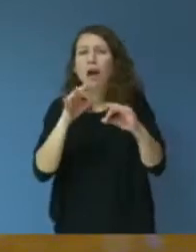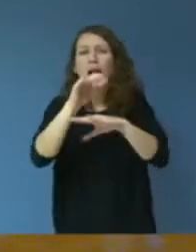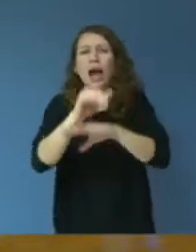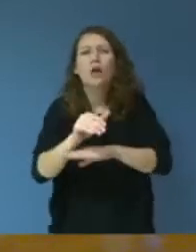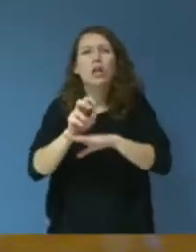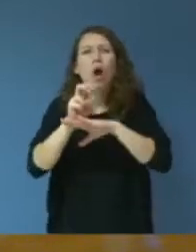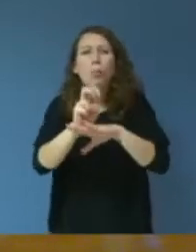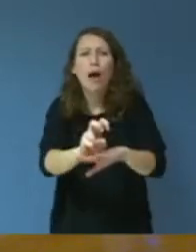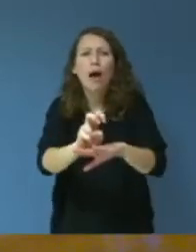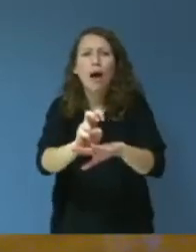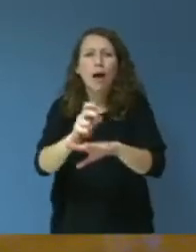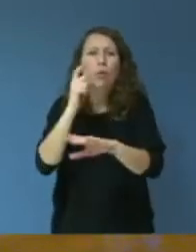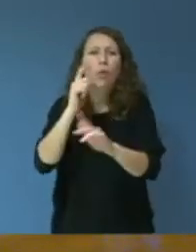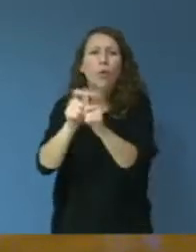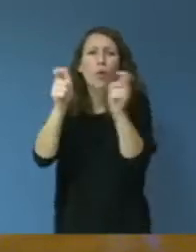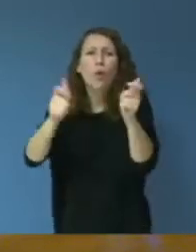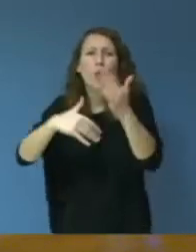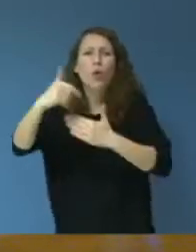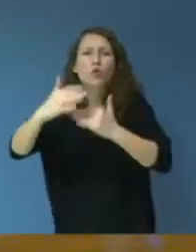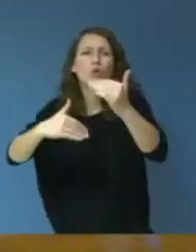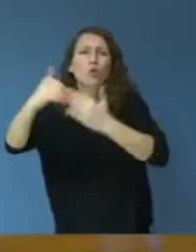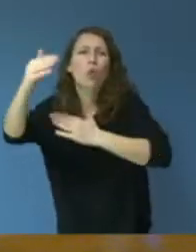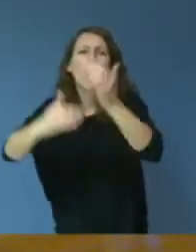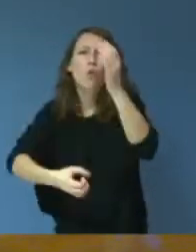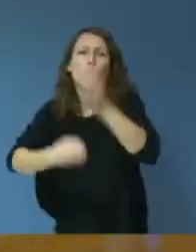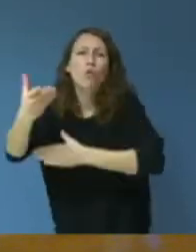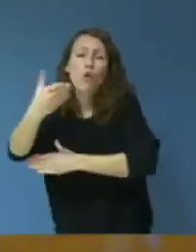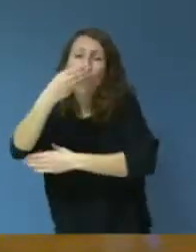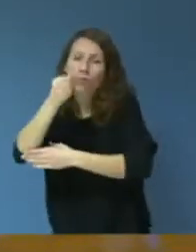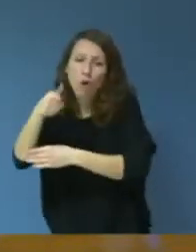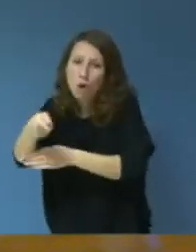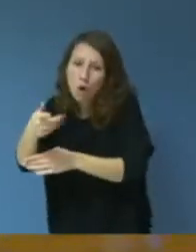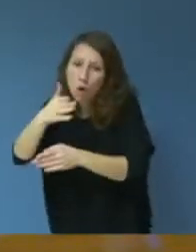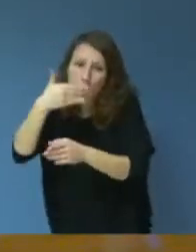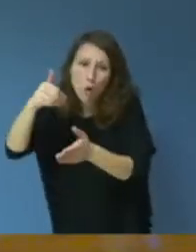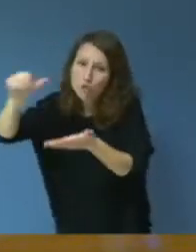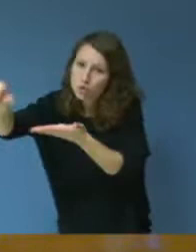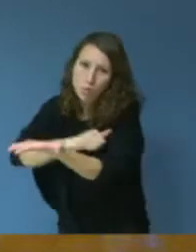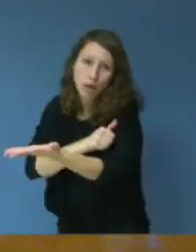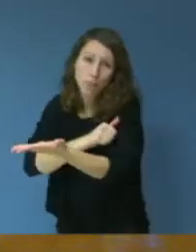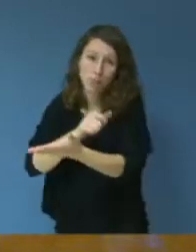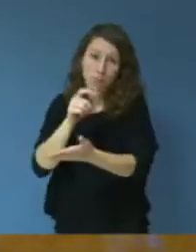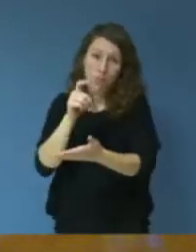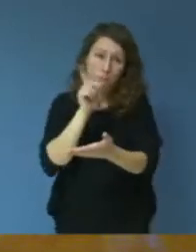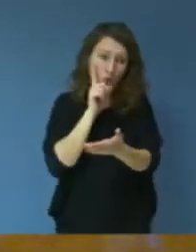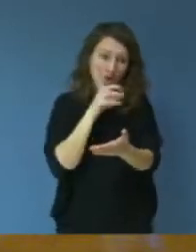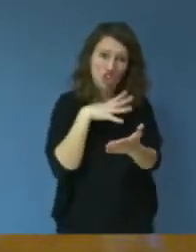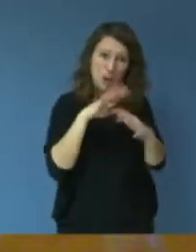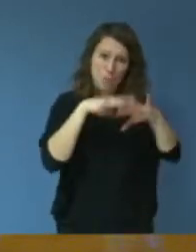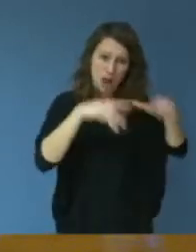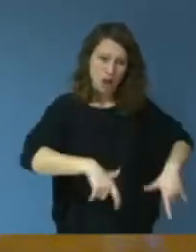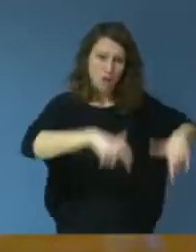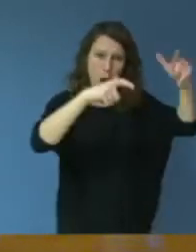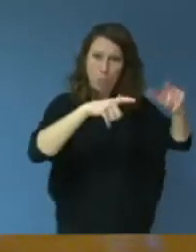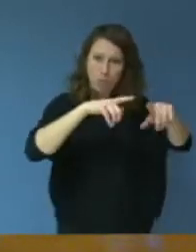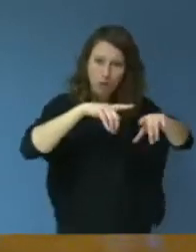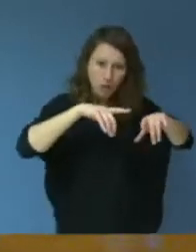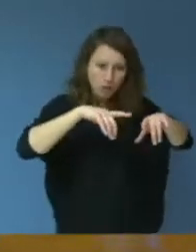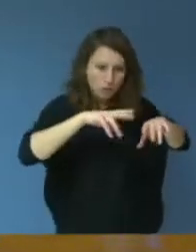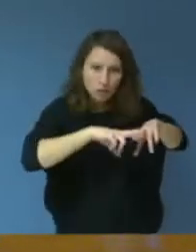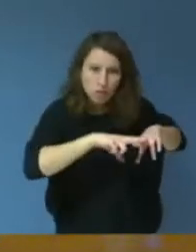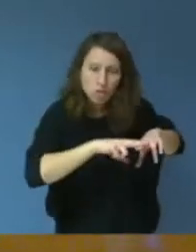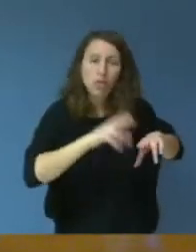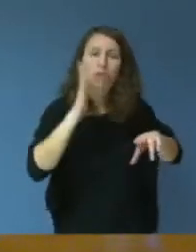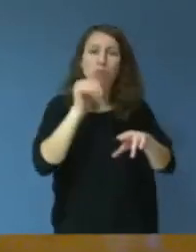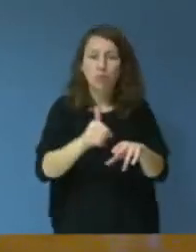construction de logements nouveaux, alors que le parc actuellement n'est pas entièrement occupé, de nouveaux logements d'ailleurs pour qui? Pour l'accueil de migrants imposés